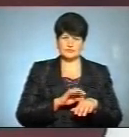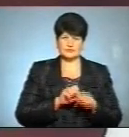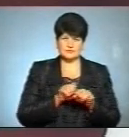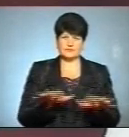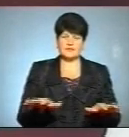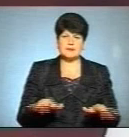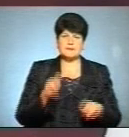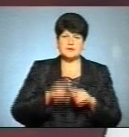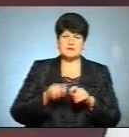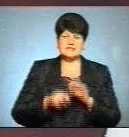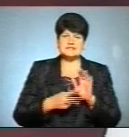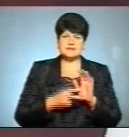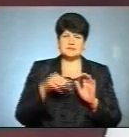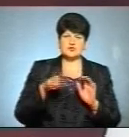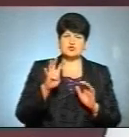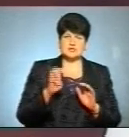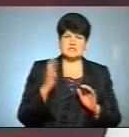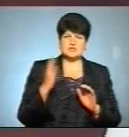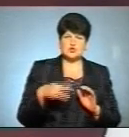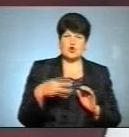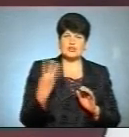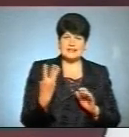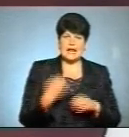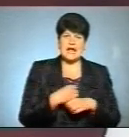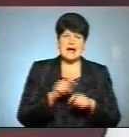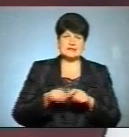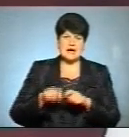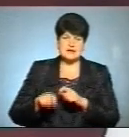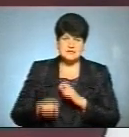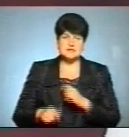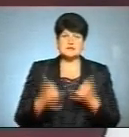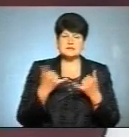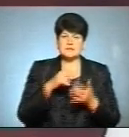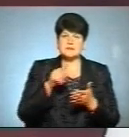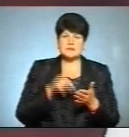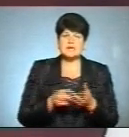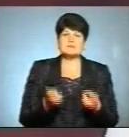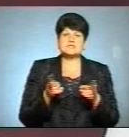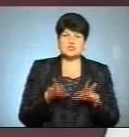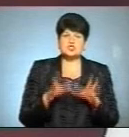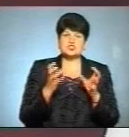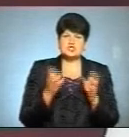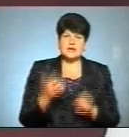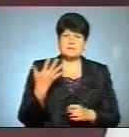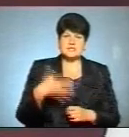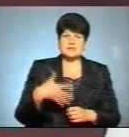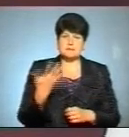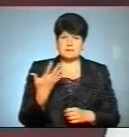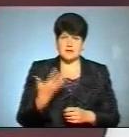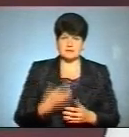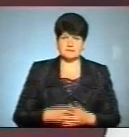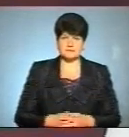дослідили 7443 таких аналізи. Наразі під підозрою залишається ще 55